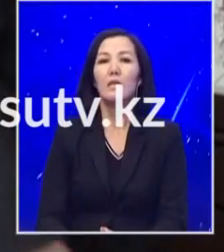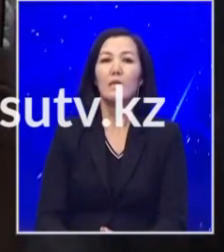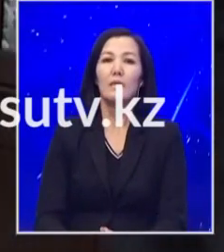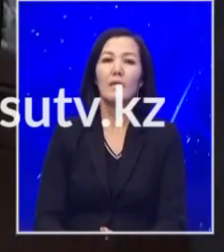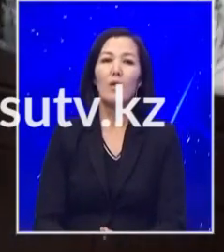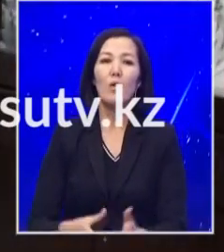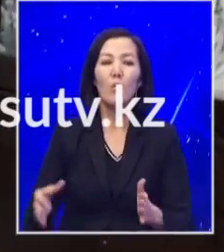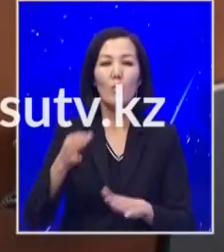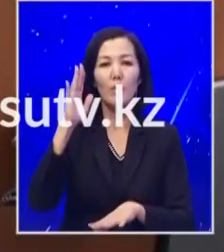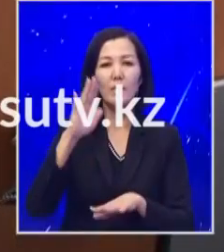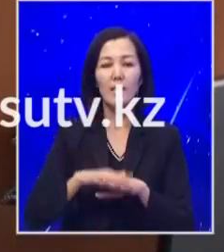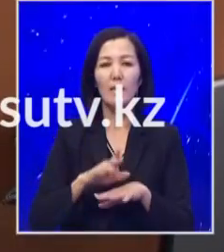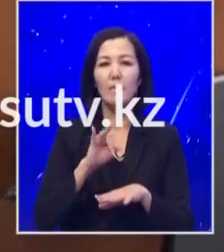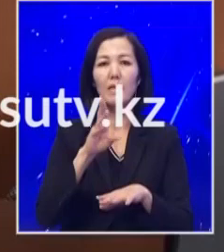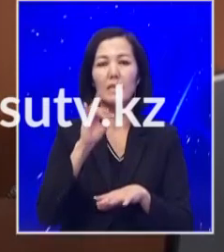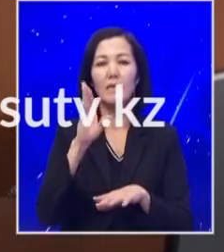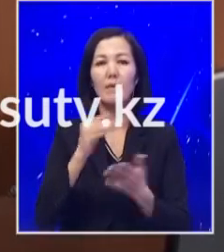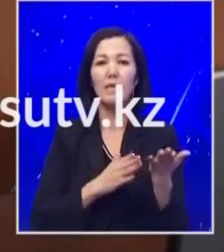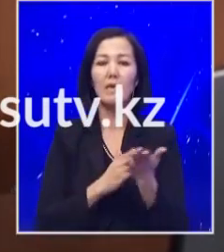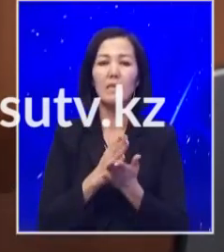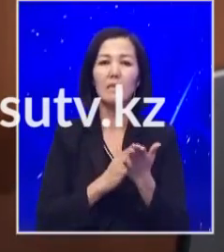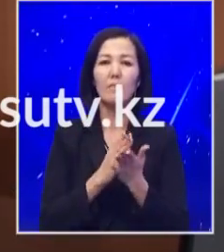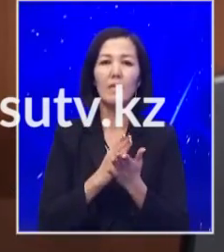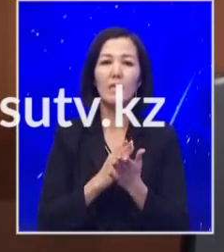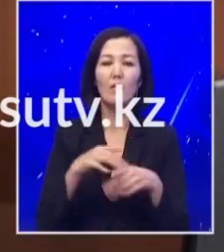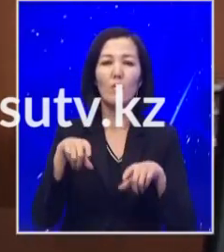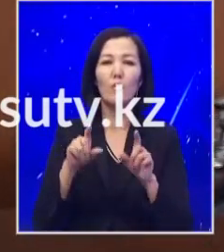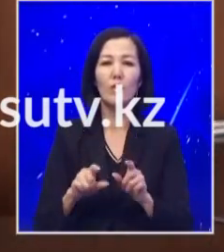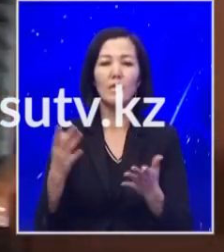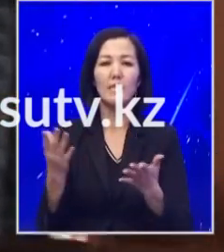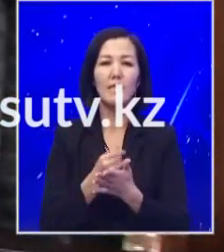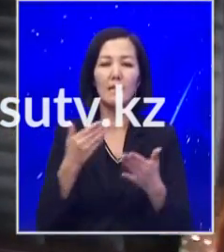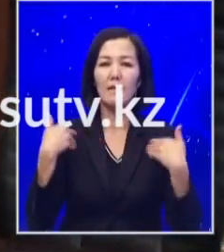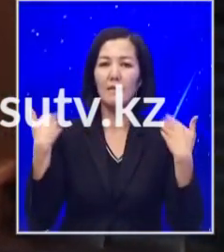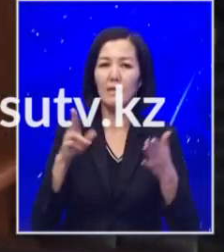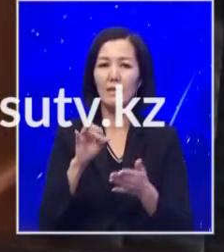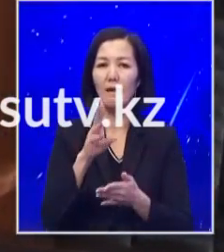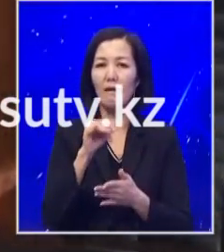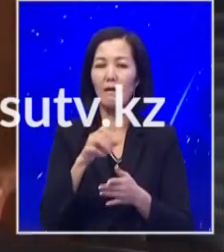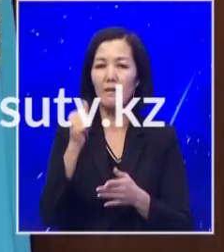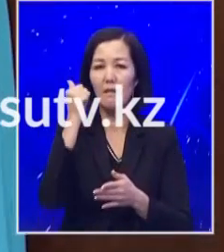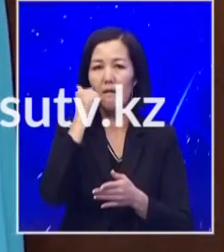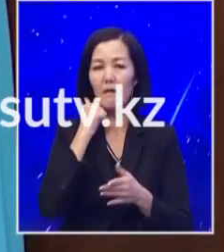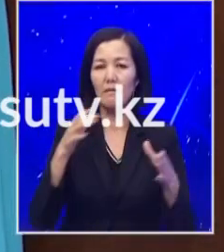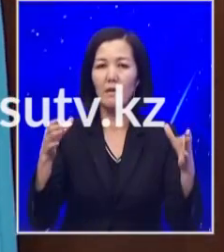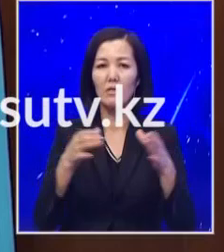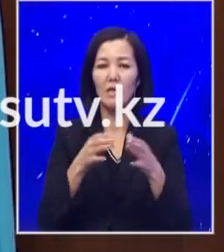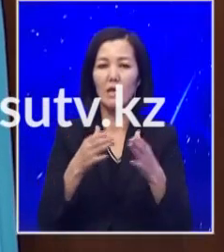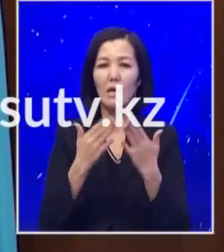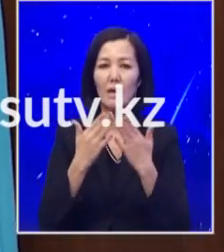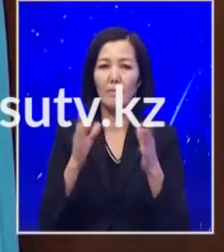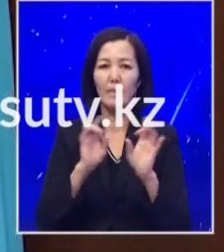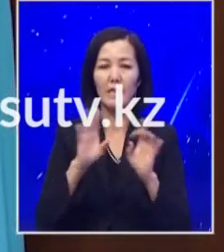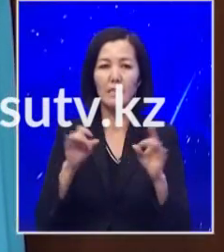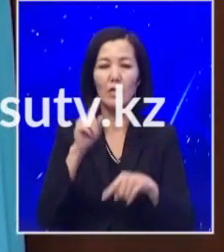Кеңес соңынан облыс әкімі Ерлан Исабековті қызметтік креслосына отырғызды, сәттілік тіледі. Қараталдық қарттар жағы ақпатасын берді. Туған